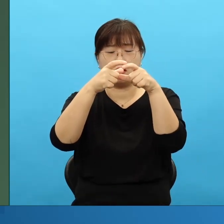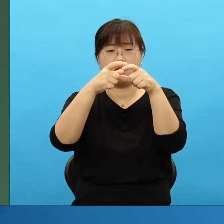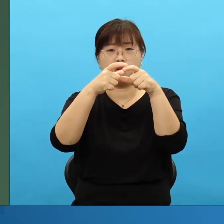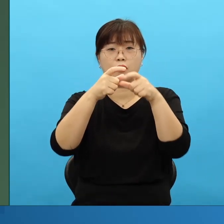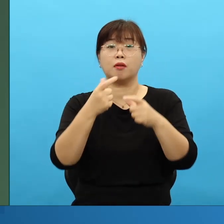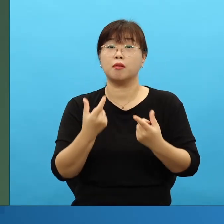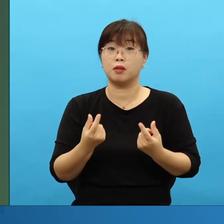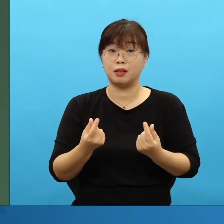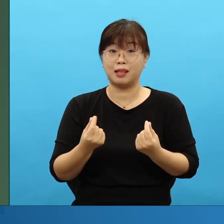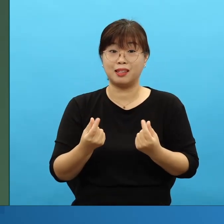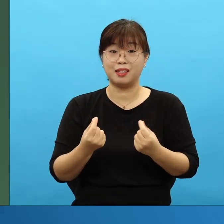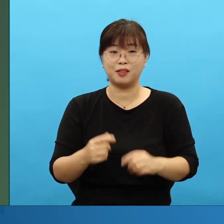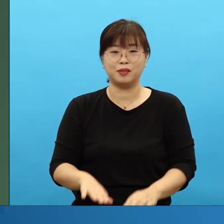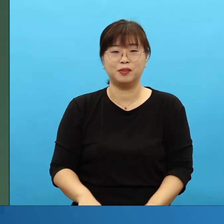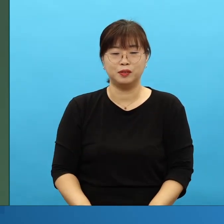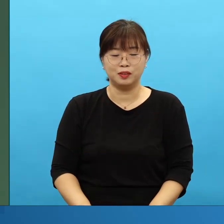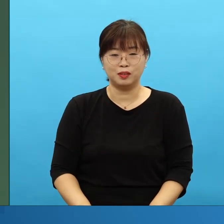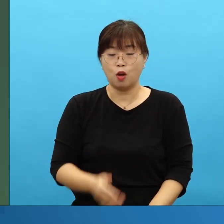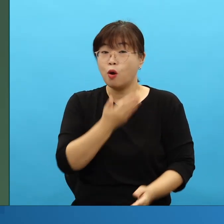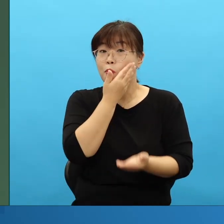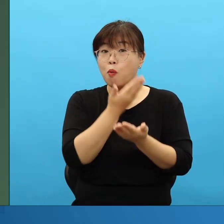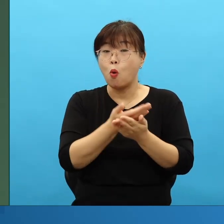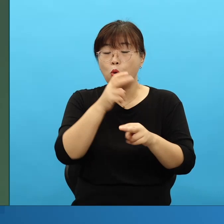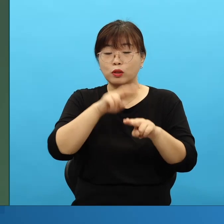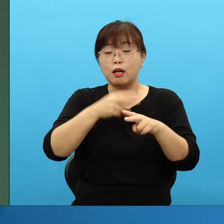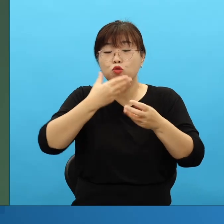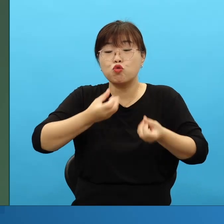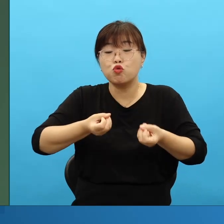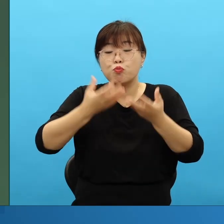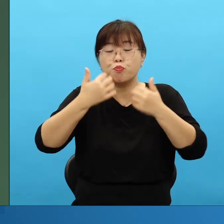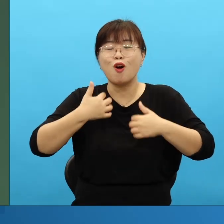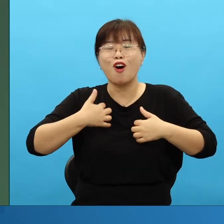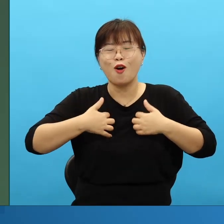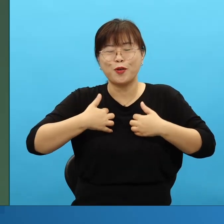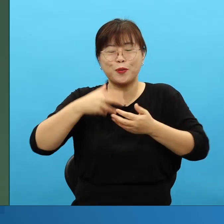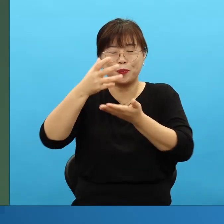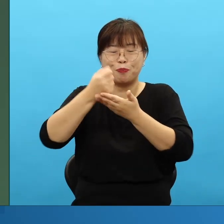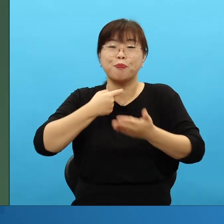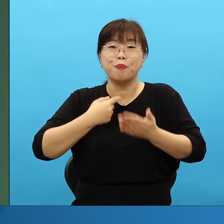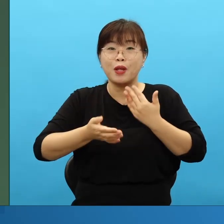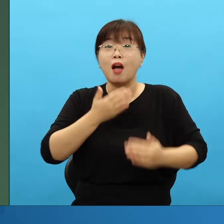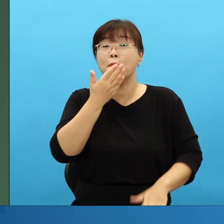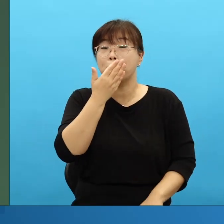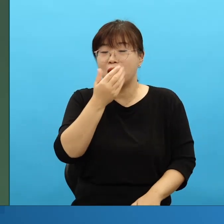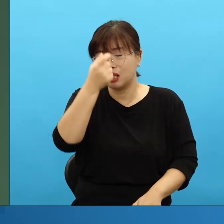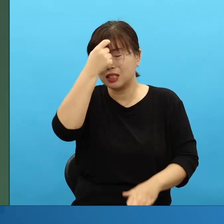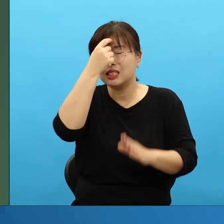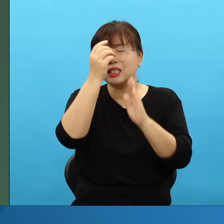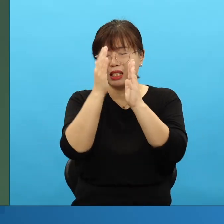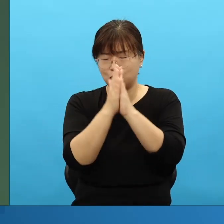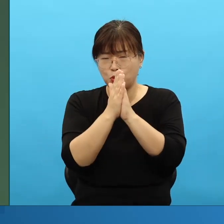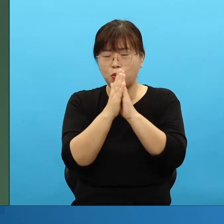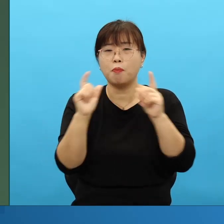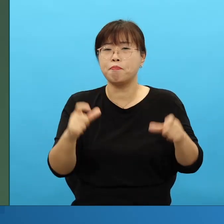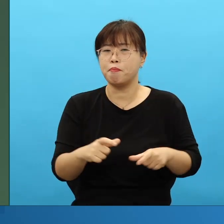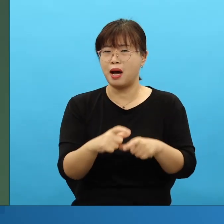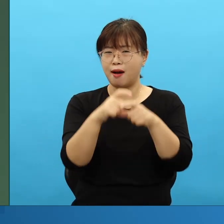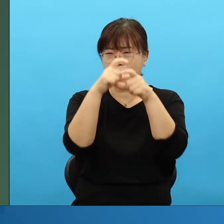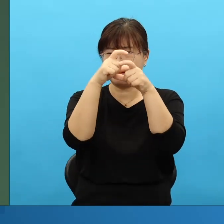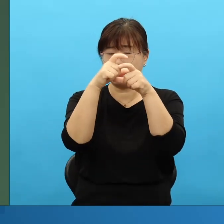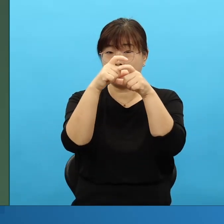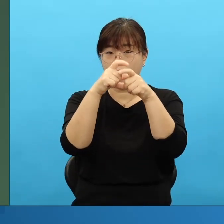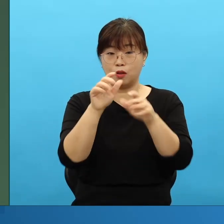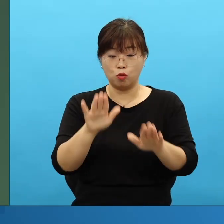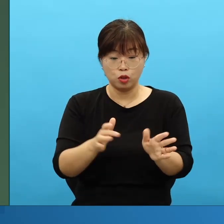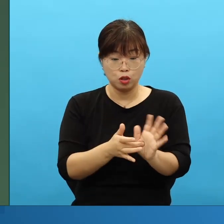누리는 기도의 망대를 세워준 겁니다. Simply put, he gave to them that bartizan of prayer to enjoy this mystery. 약속하신 것을 기다리라.